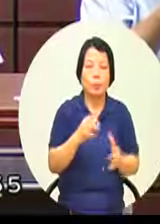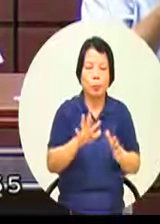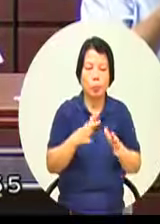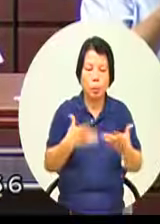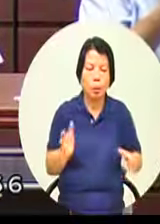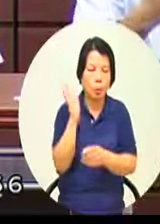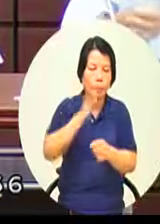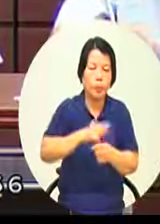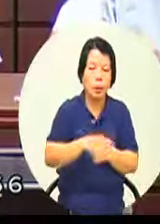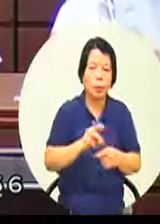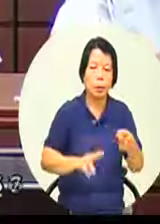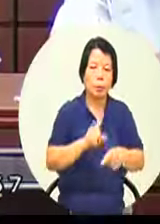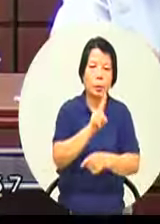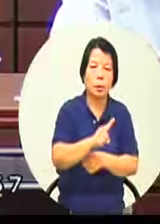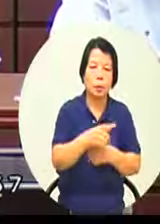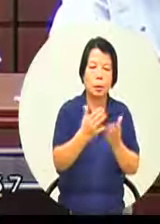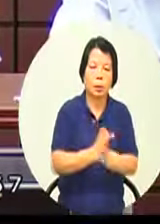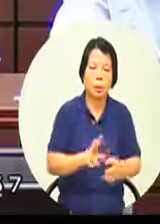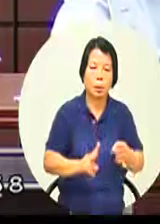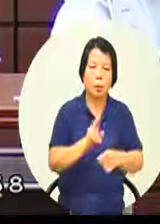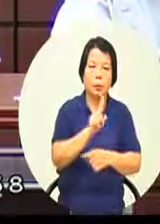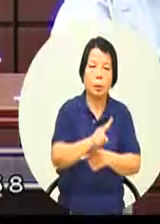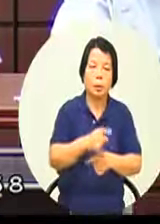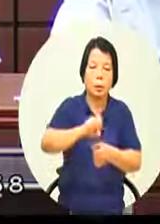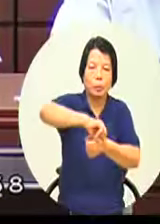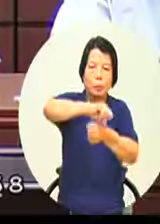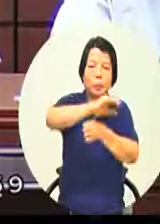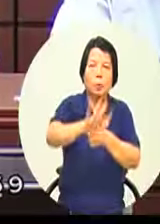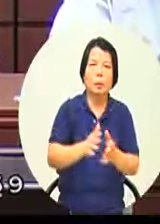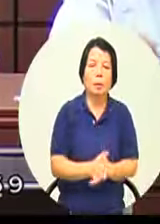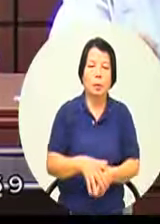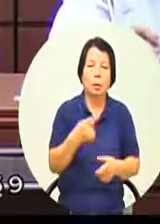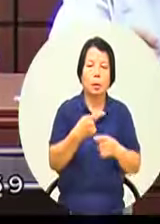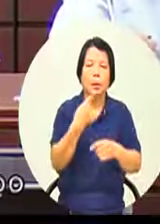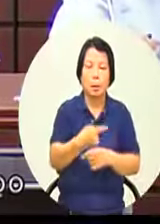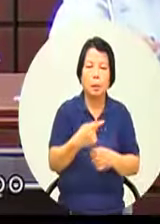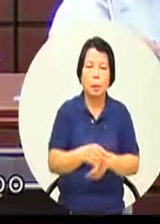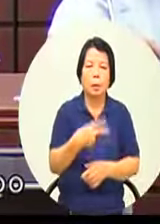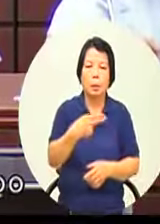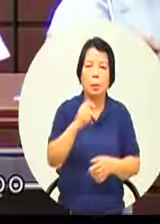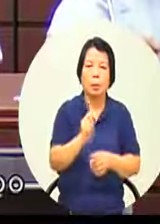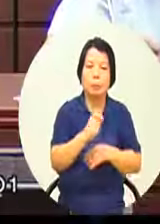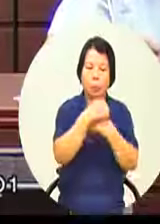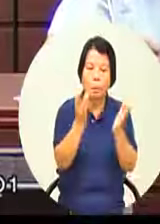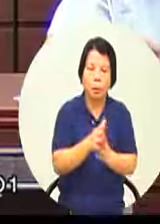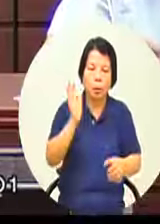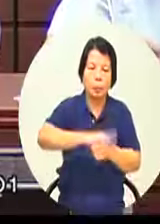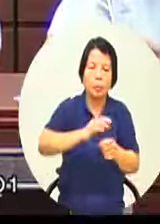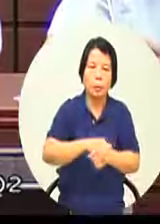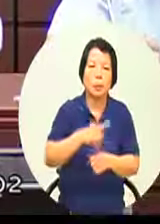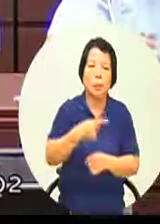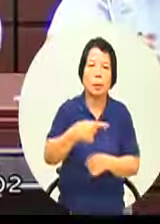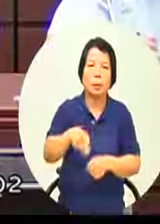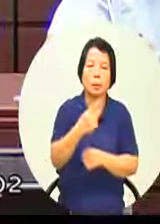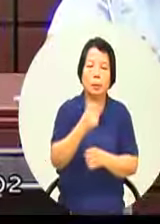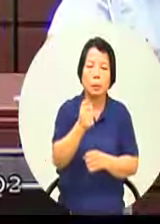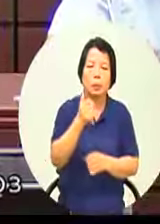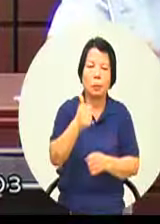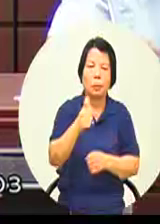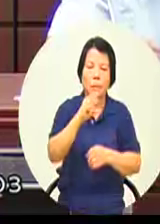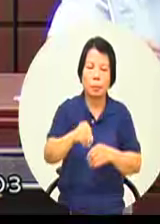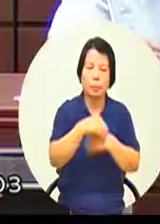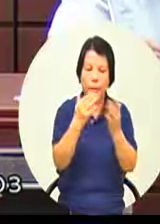分做三分之一，现在提升到二分之一，一公顷上个管那补助到550万， 增加农民愿意去从事温